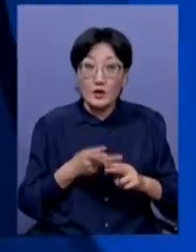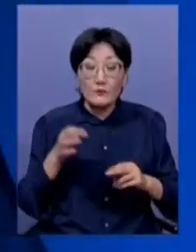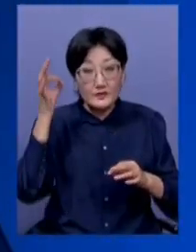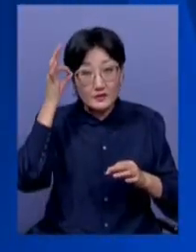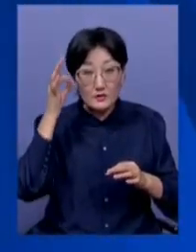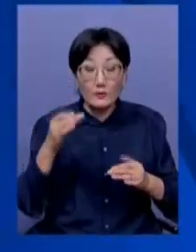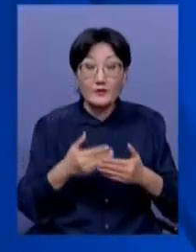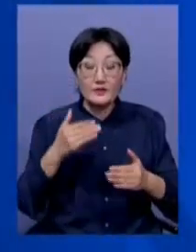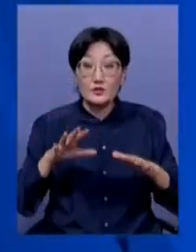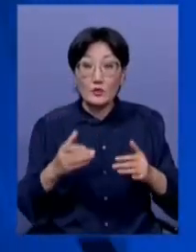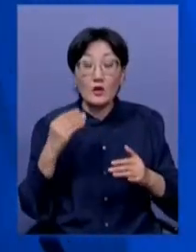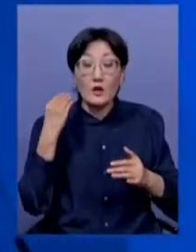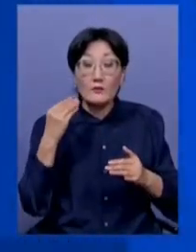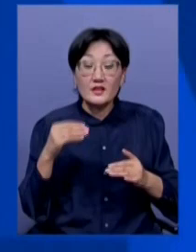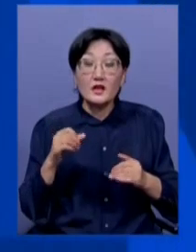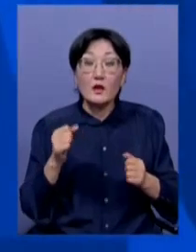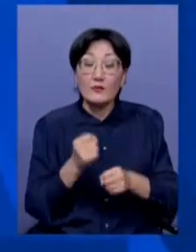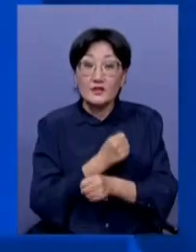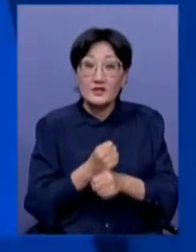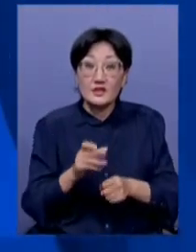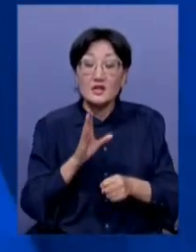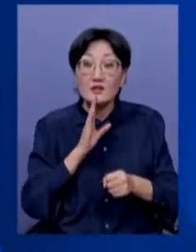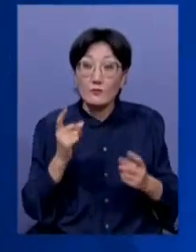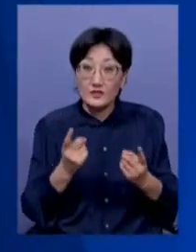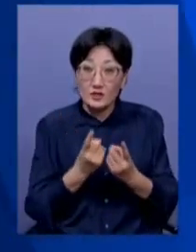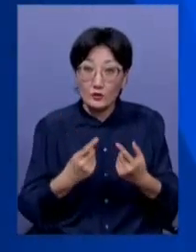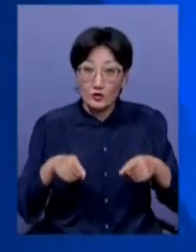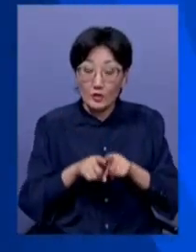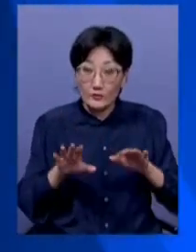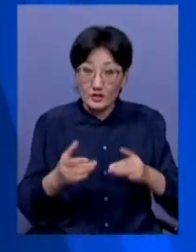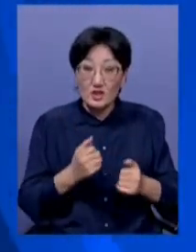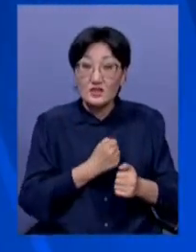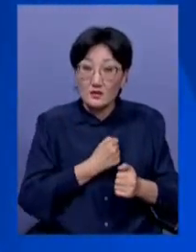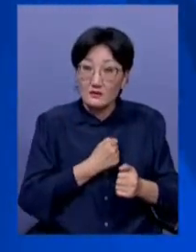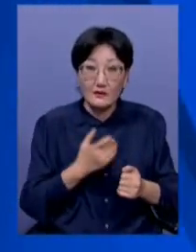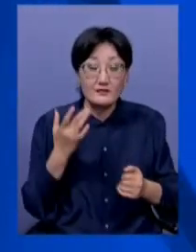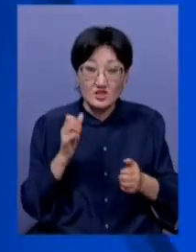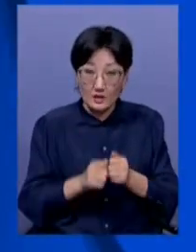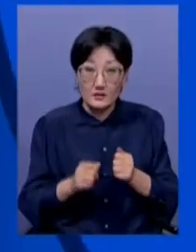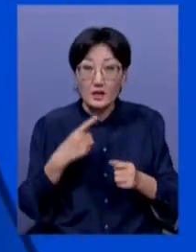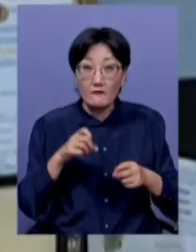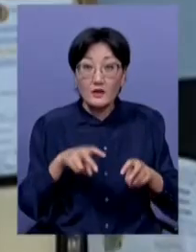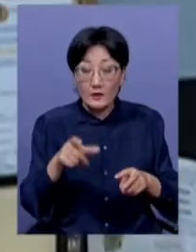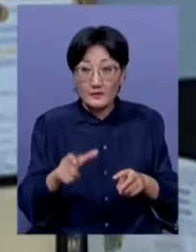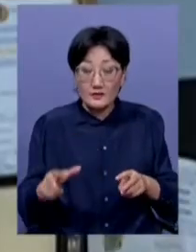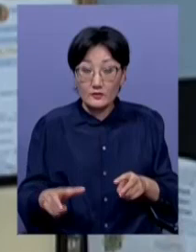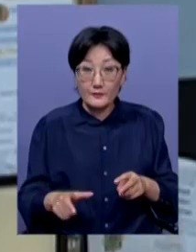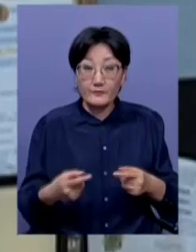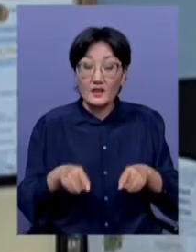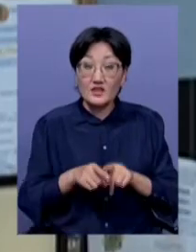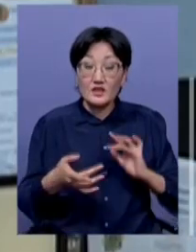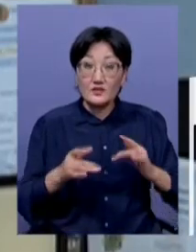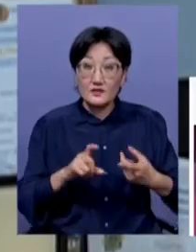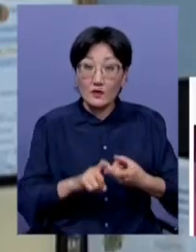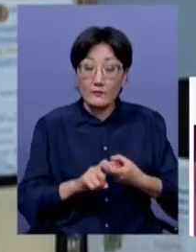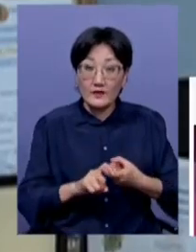вспомнить недавний случай в Актобе с избиением школьницы одноклассницами. И такие случаи, к сожалению, нередки, говорят эксперты. Сам по себе кибербуллинг,